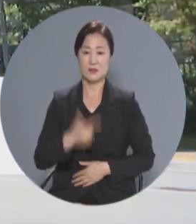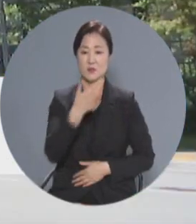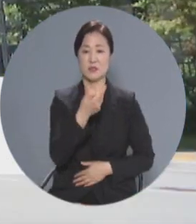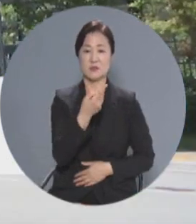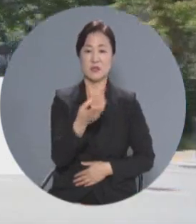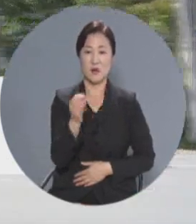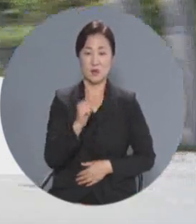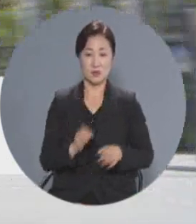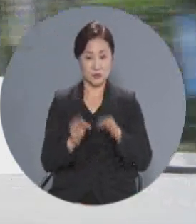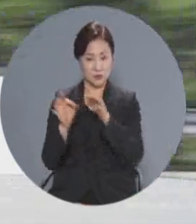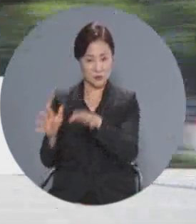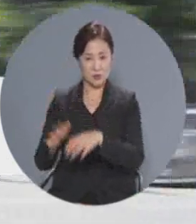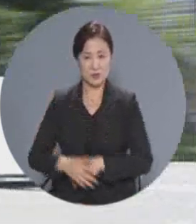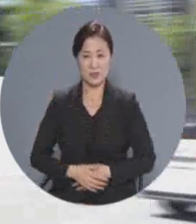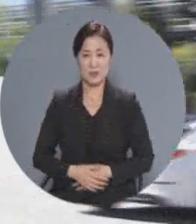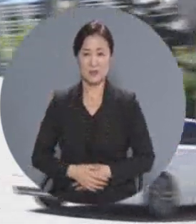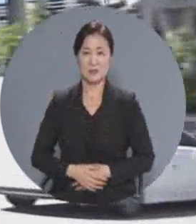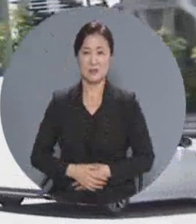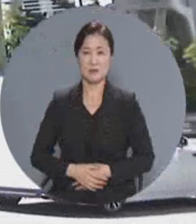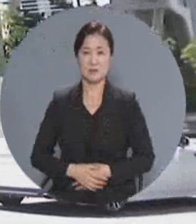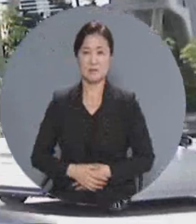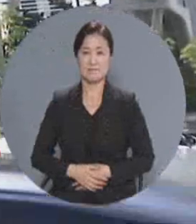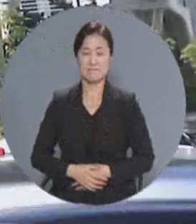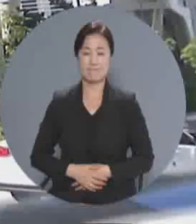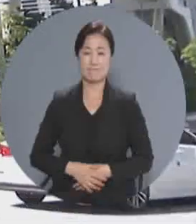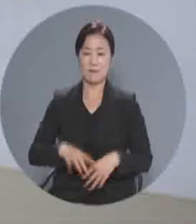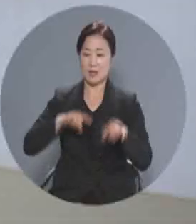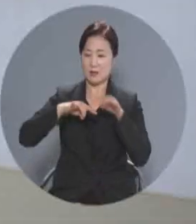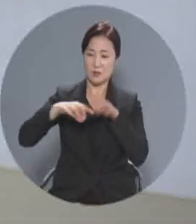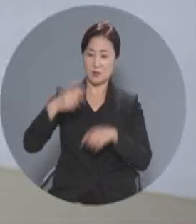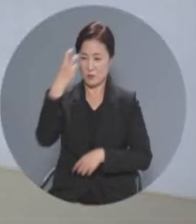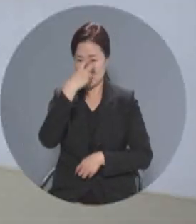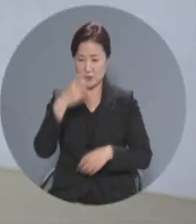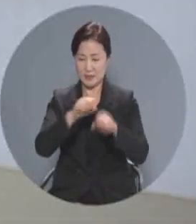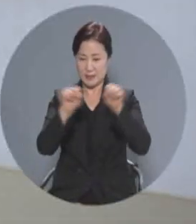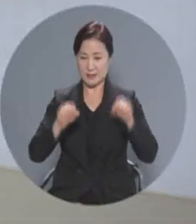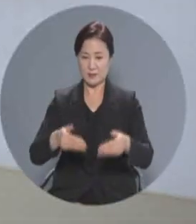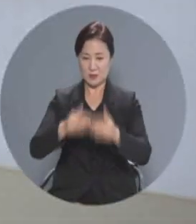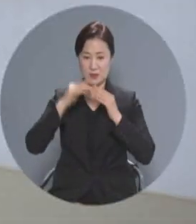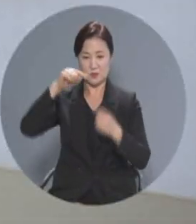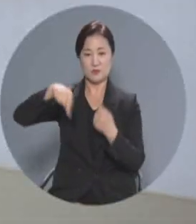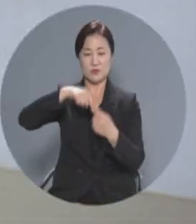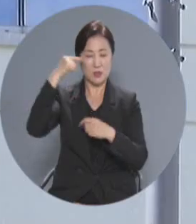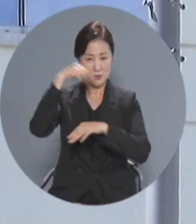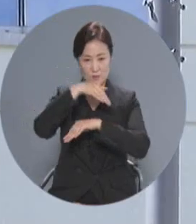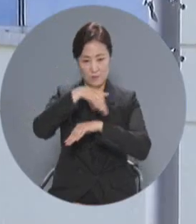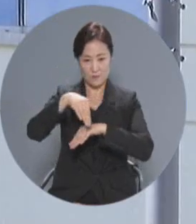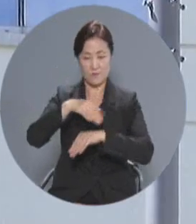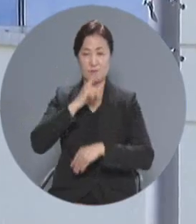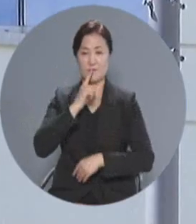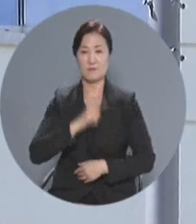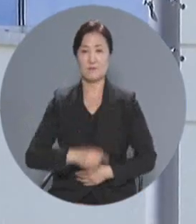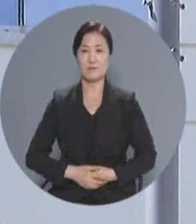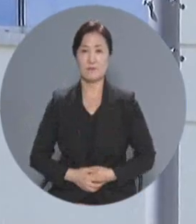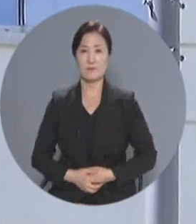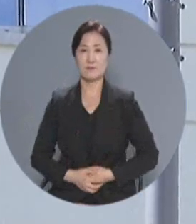원을 투자해 첨단 인공지능 원격 모니터링 시스템을 설치 운영할 계획이라고